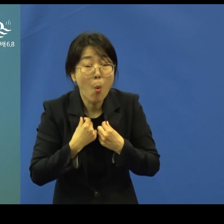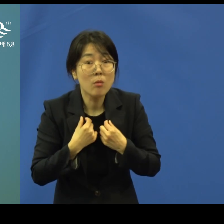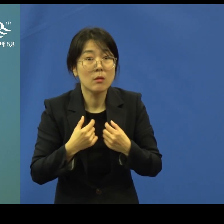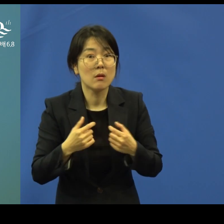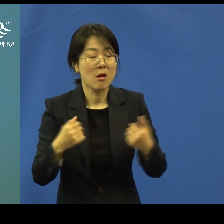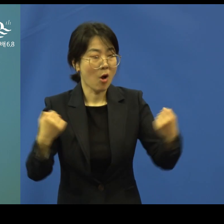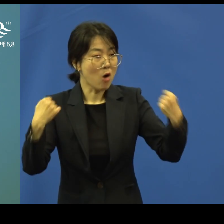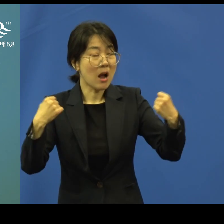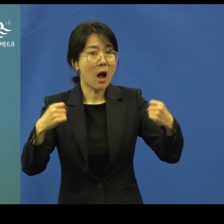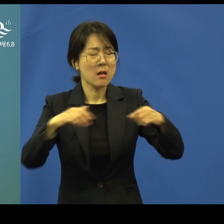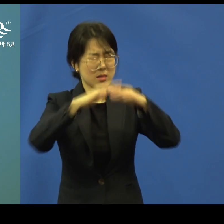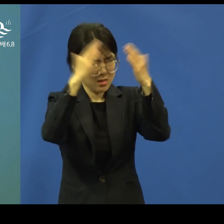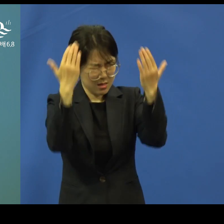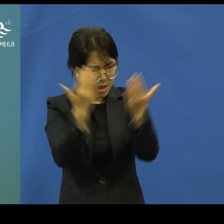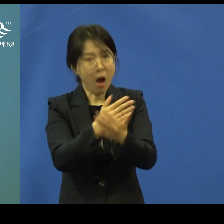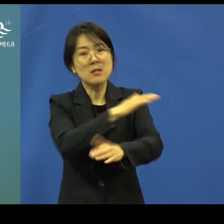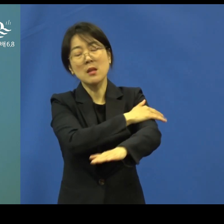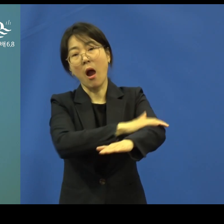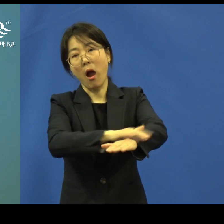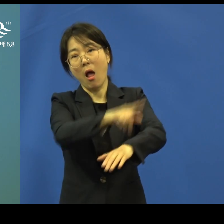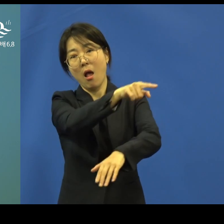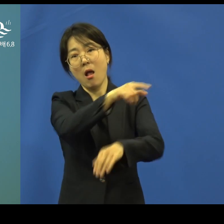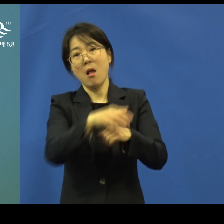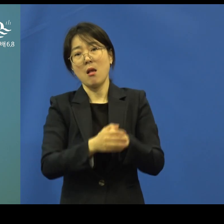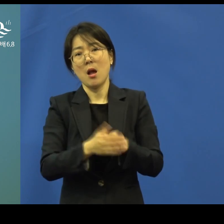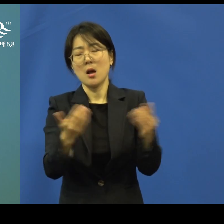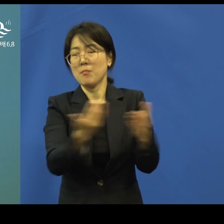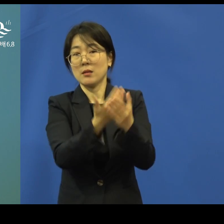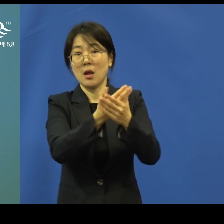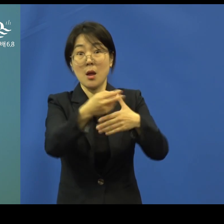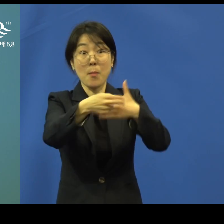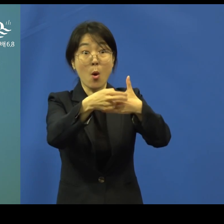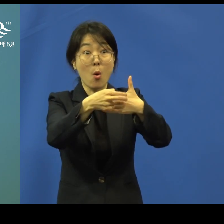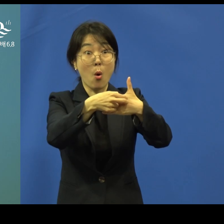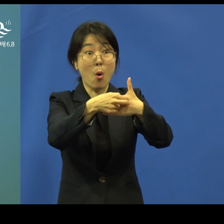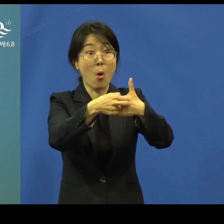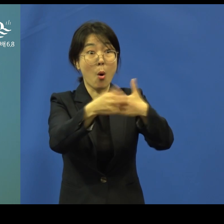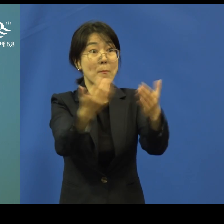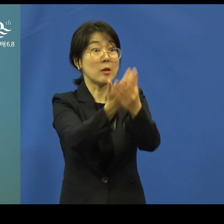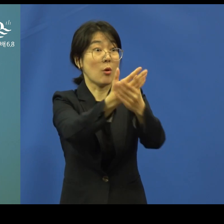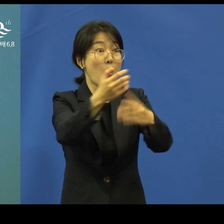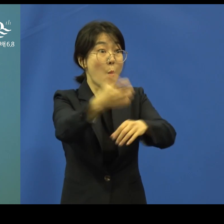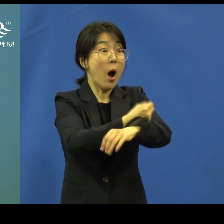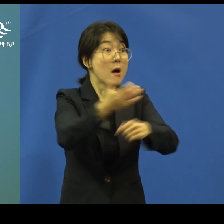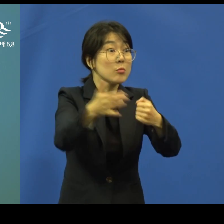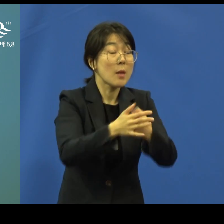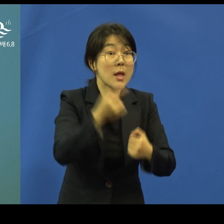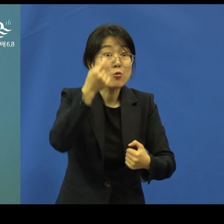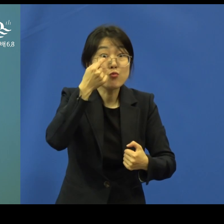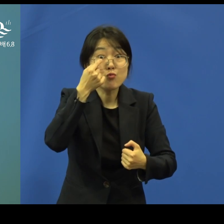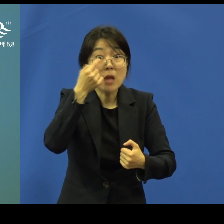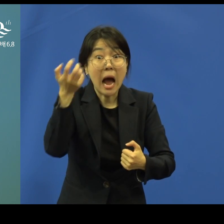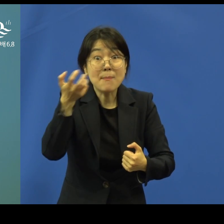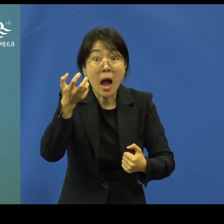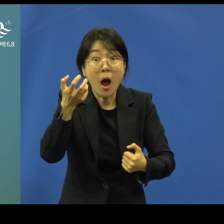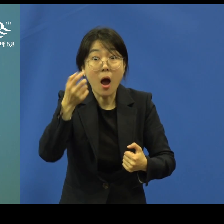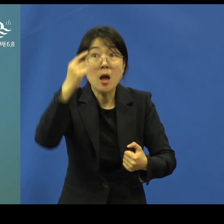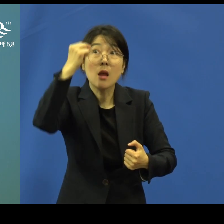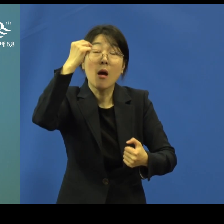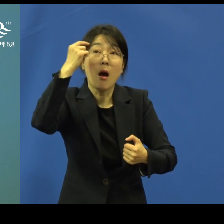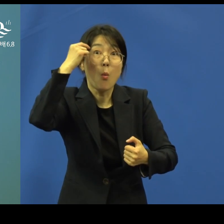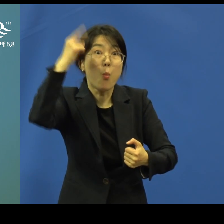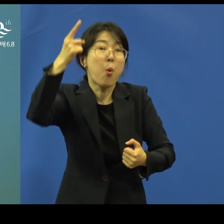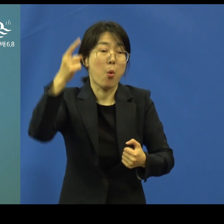소위 말하면 소비도시입니다. 의술이 발달해 특별히 안연고가 개발되었고 제조업이 발달하고, 그